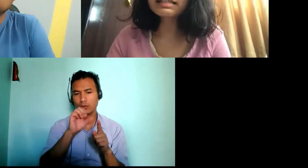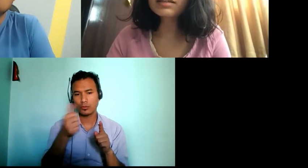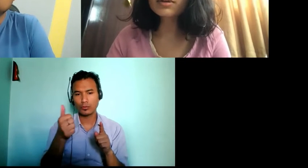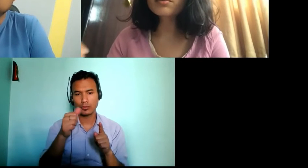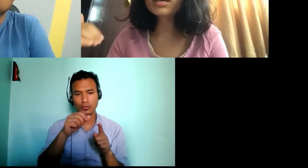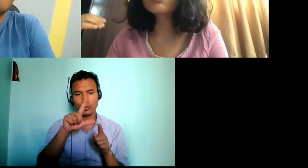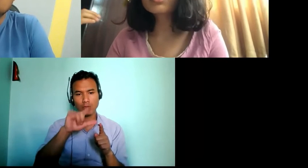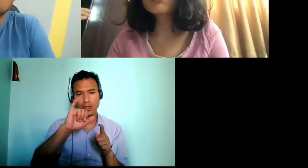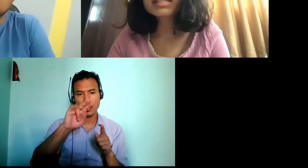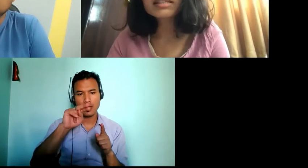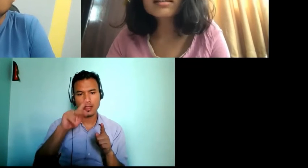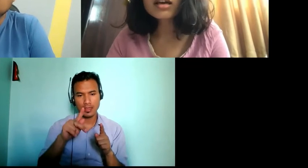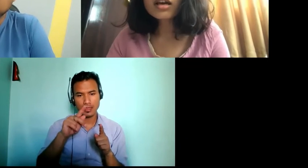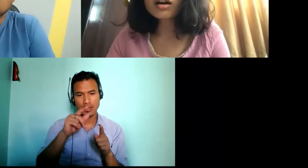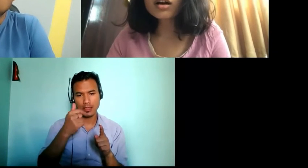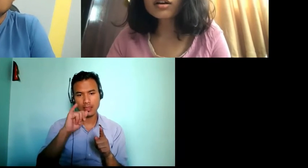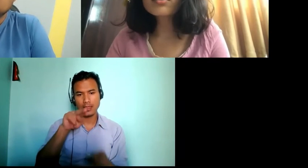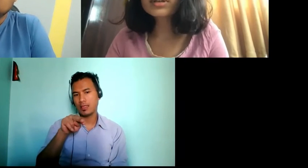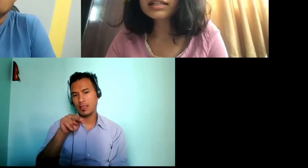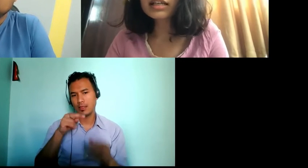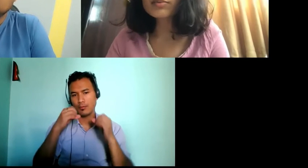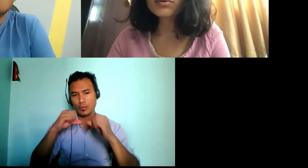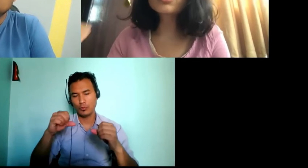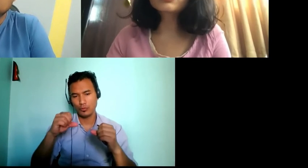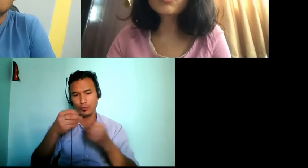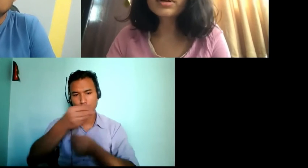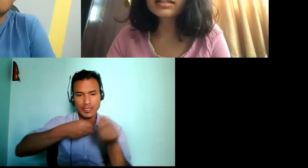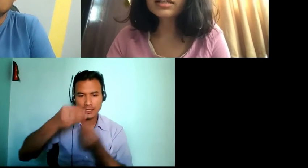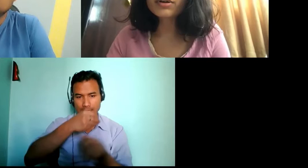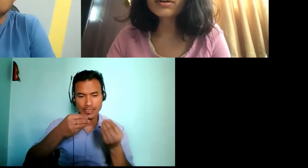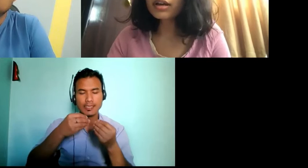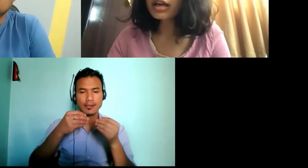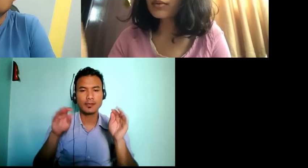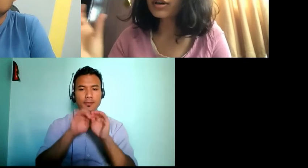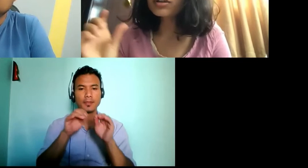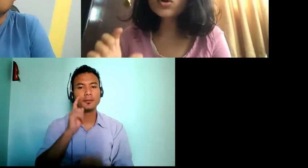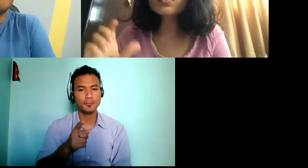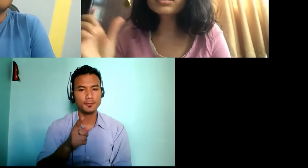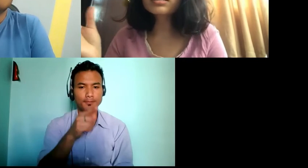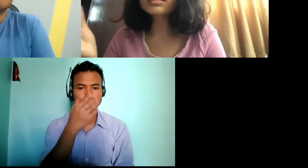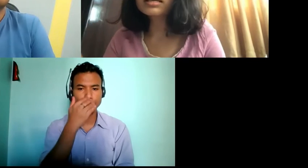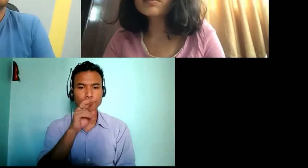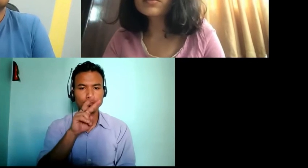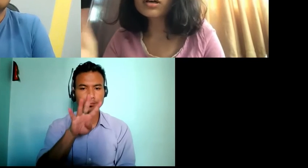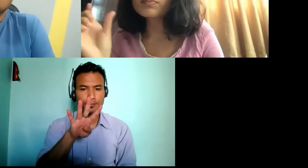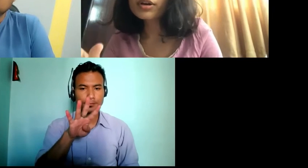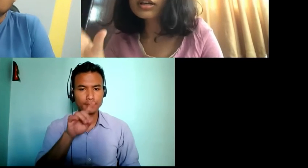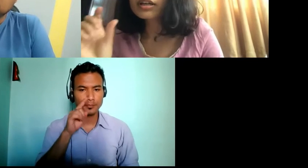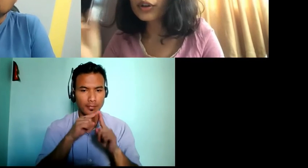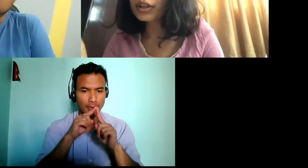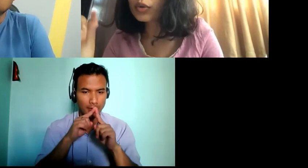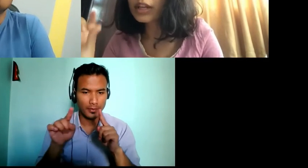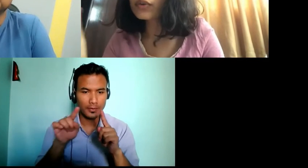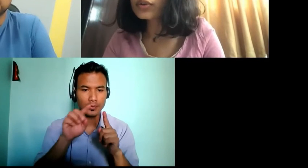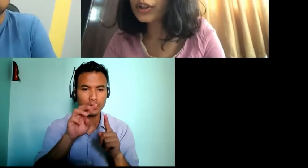होइन. लिङ्कडइन भनेको मेन यो बिजनेस ओरिएन्टेड भयो, करियर ओरिएन्टेड भयो होइन. त्यही भएर यो 24 के